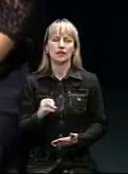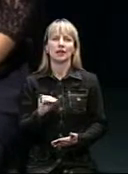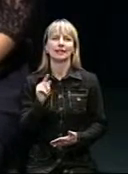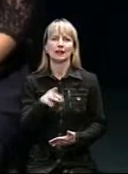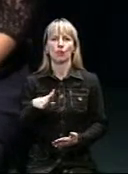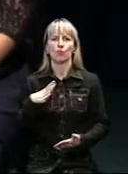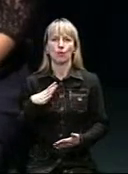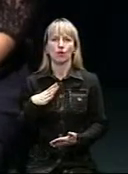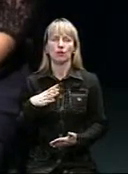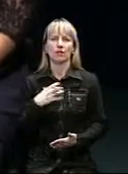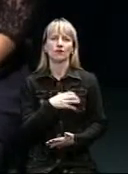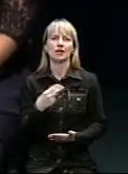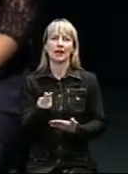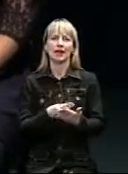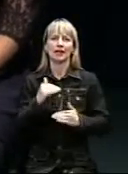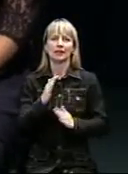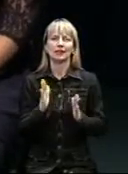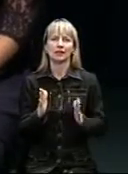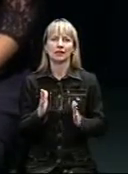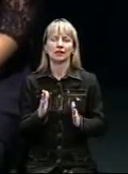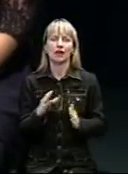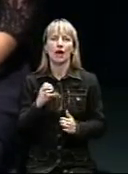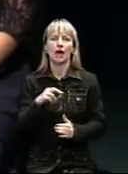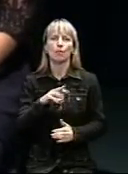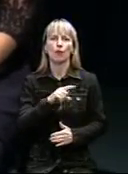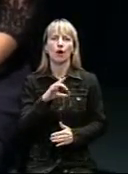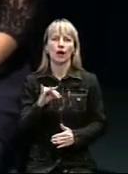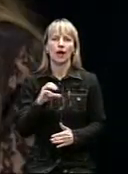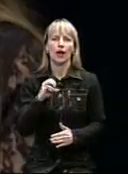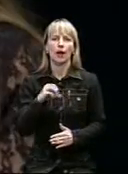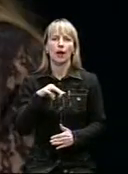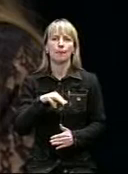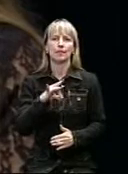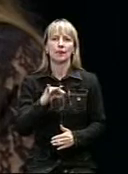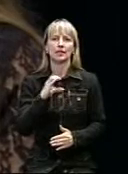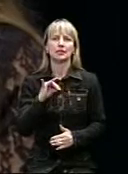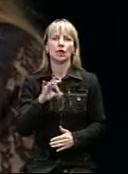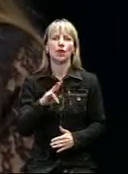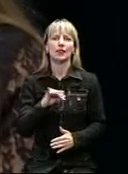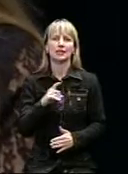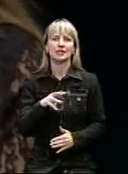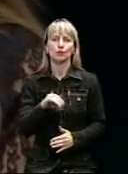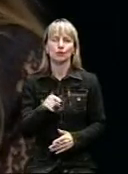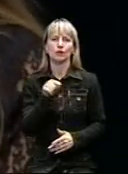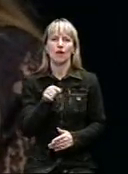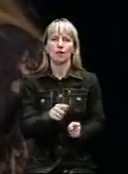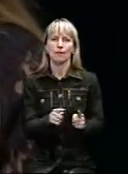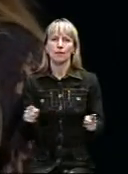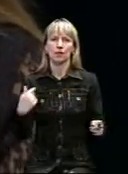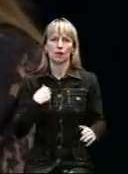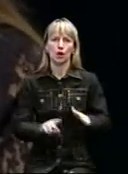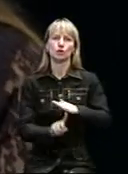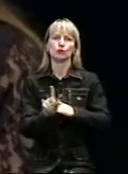я була вражена не стільки картинами епохи імпресіонізму, що, мабуть, з того періоду я